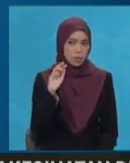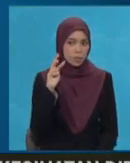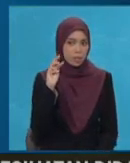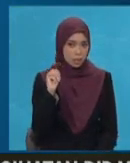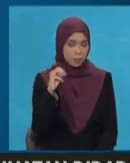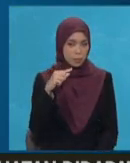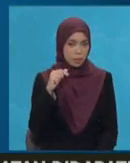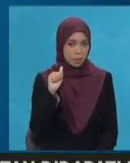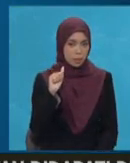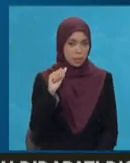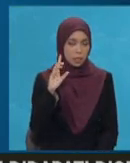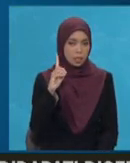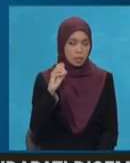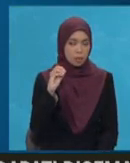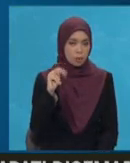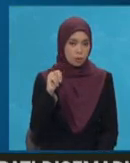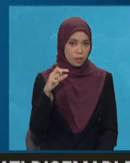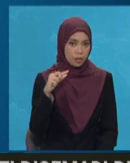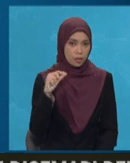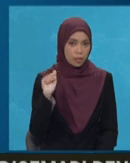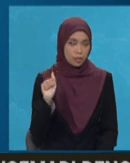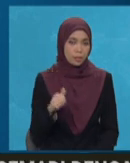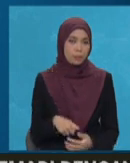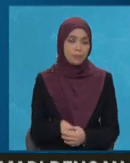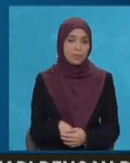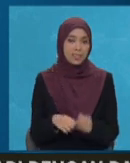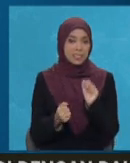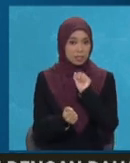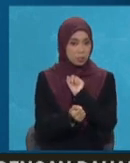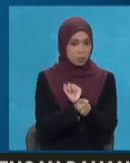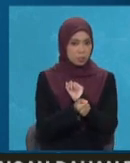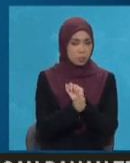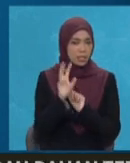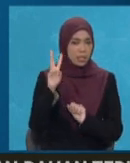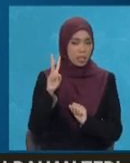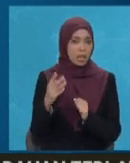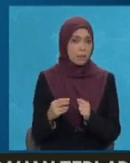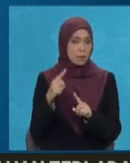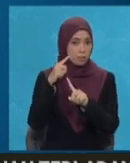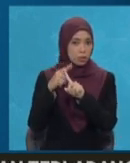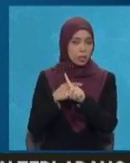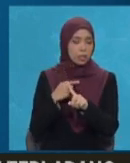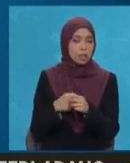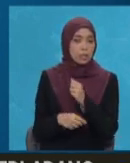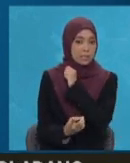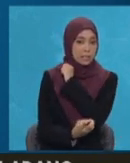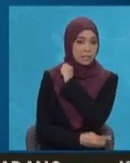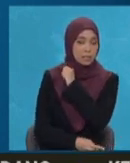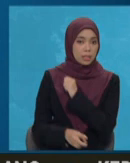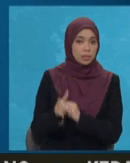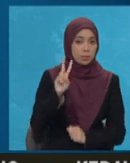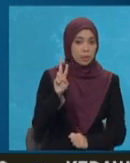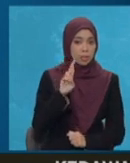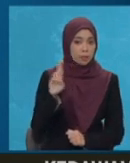kesalahan melanggar syarat-syarat administrasi yang boleh dikenakan penjara tidak lebih dari 6 bulan atau denda tidak lebih dari 2000 Ringgit